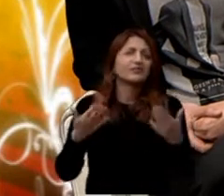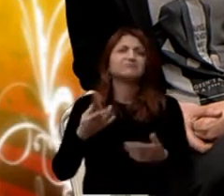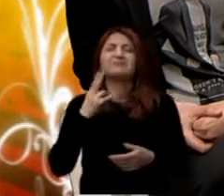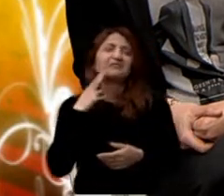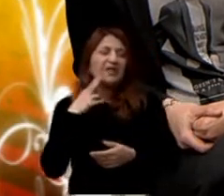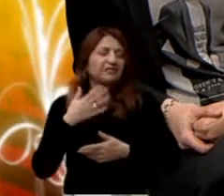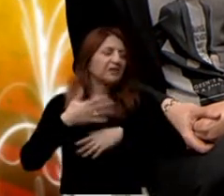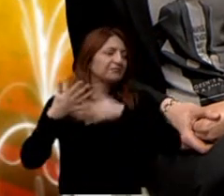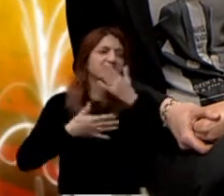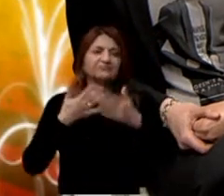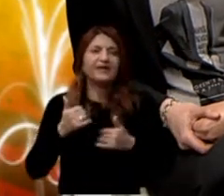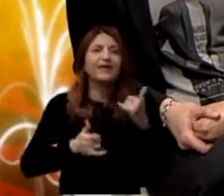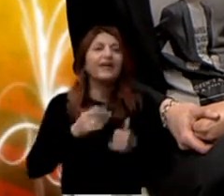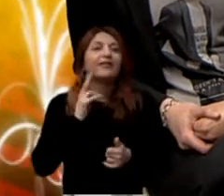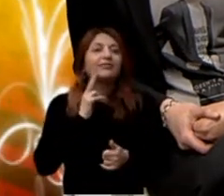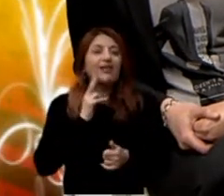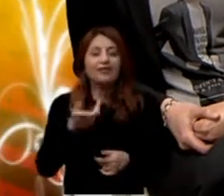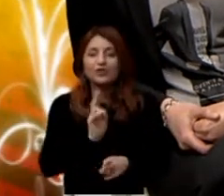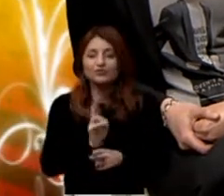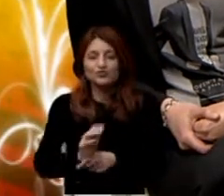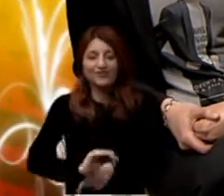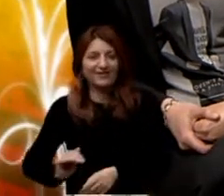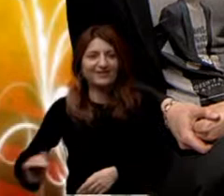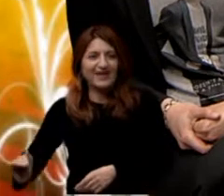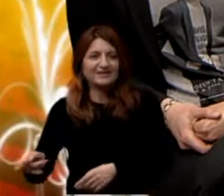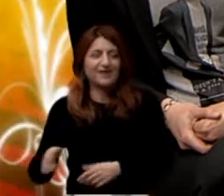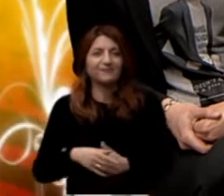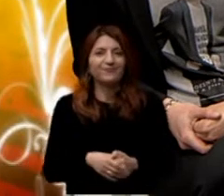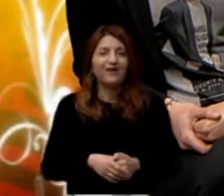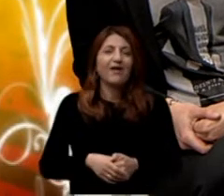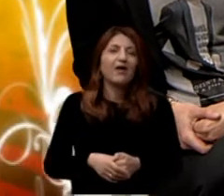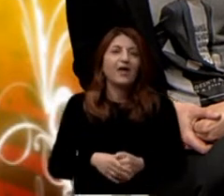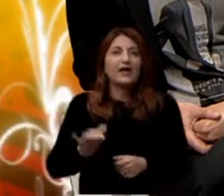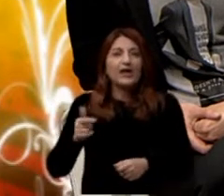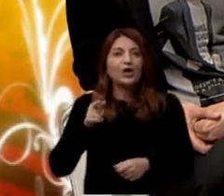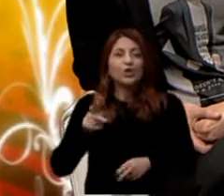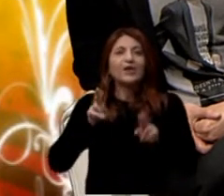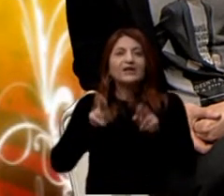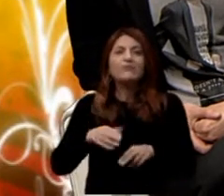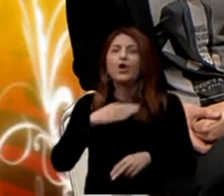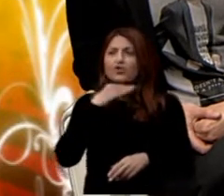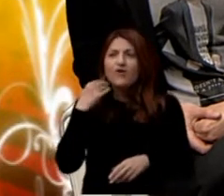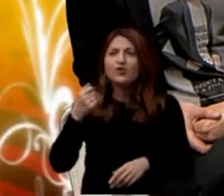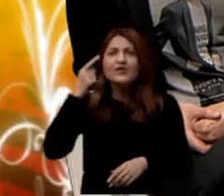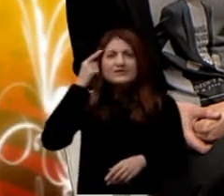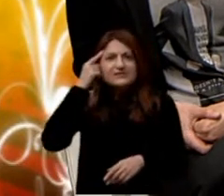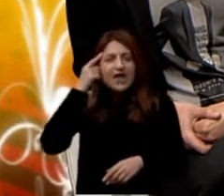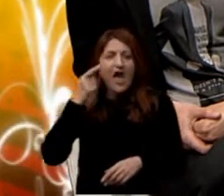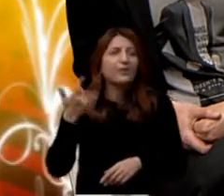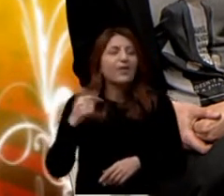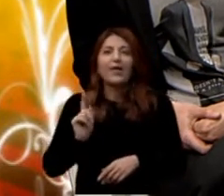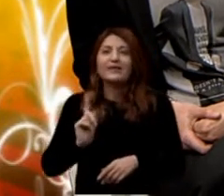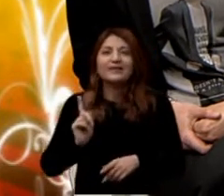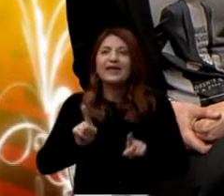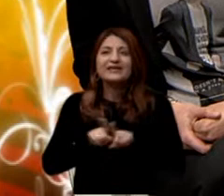tete ili tete čuvalice druge djece. Da li ima dovoljno znanja da je sasvim